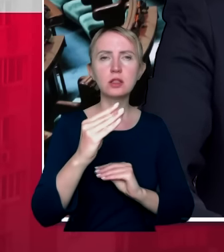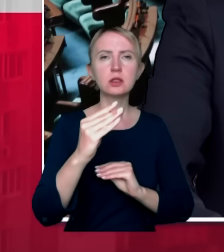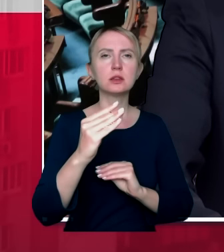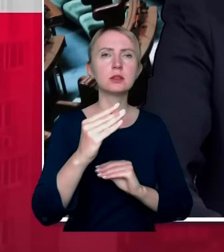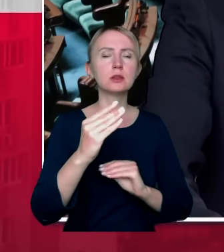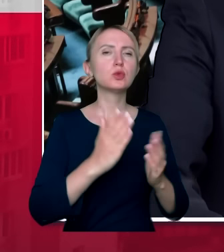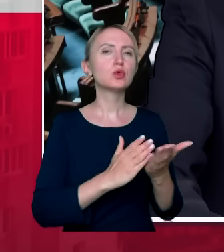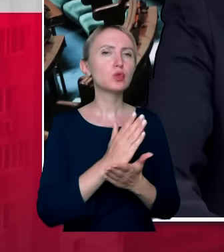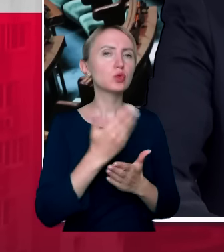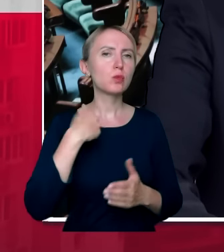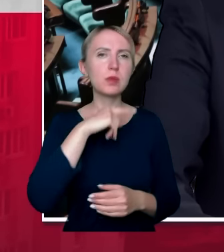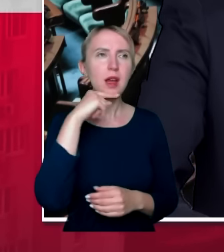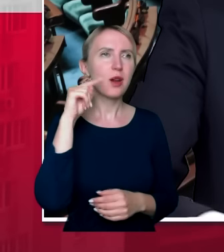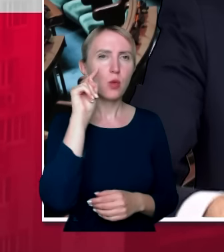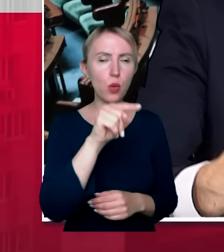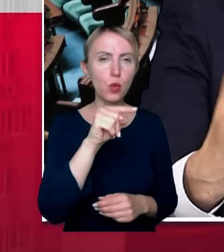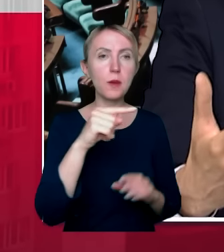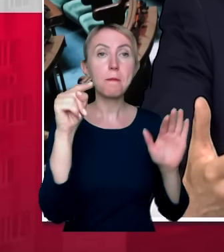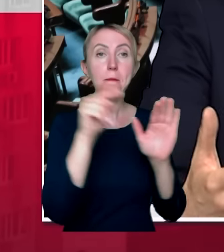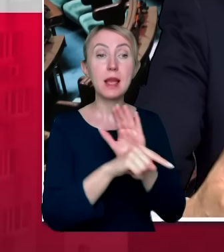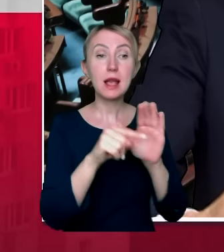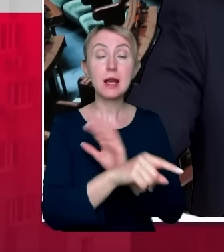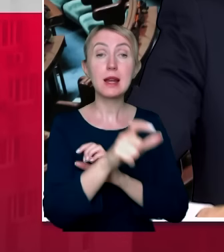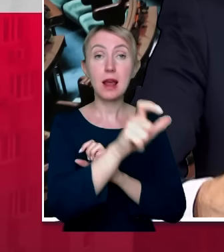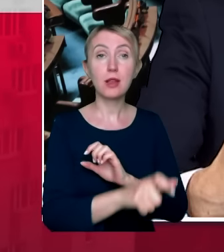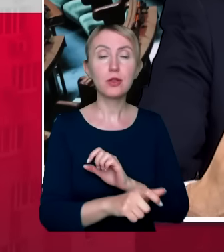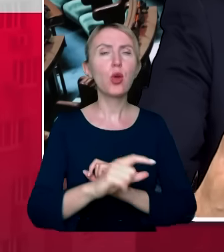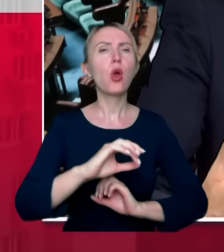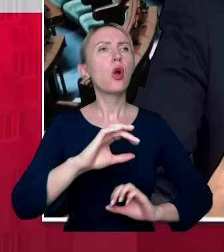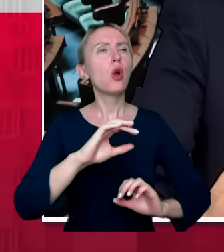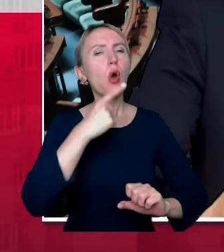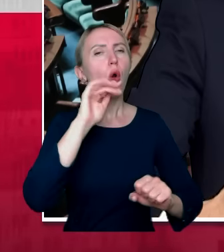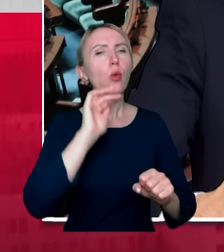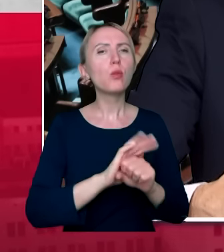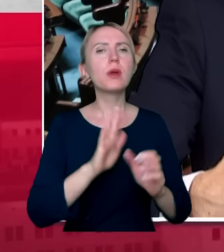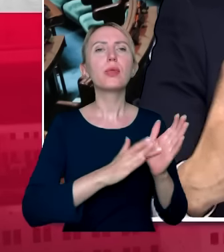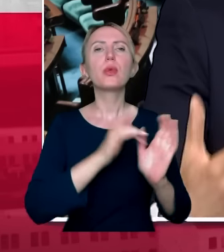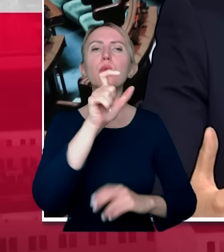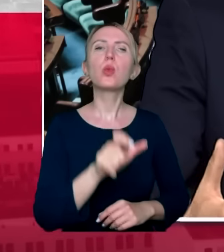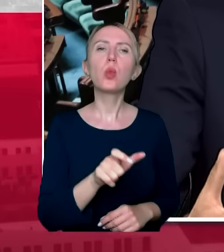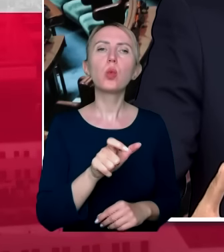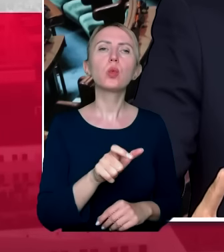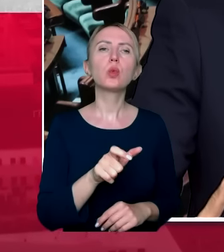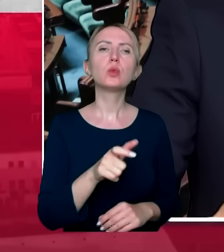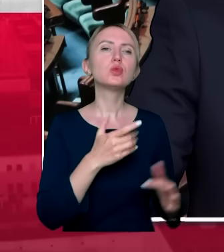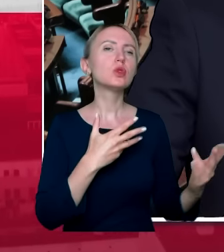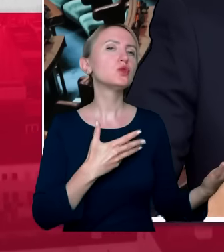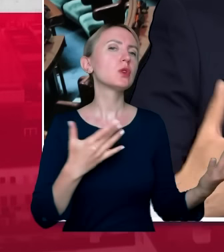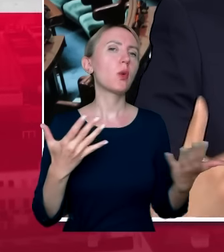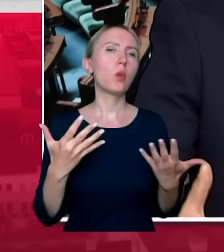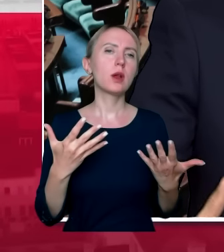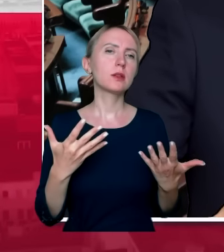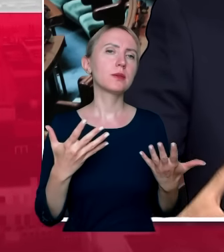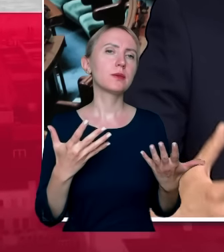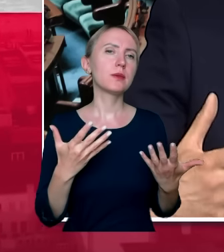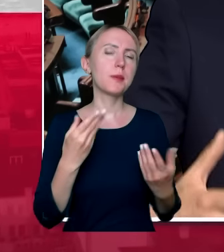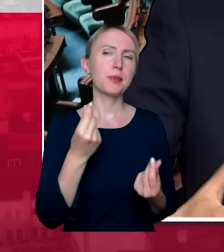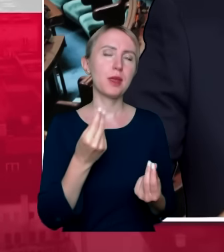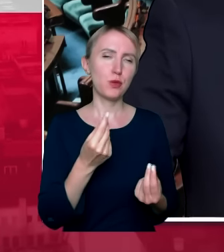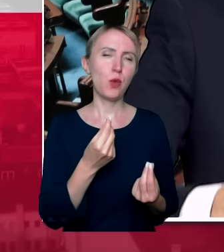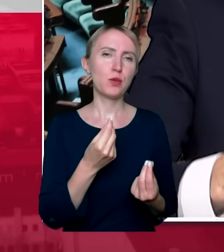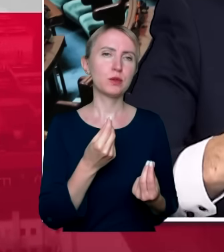służby białoruskie, przez migrantów. I obietnica Donalda Tuska, że załatwi, mówiąc kolokwialnie, pieniądze, że